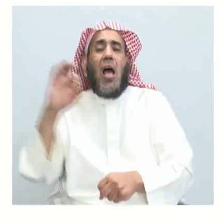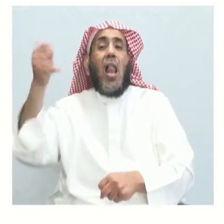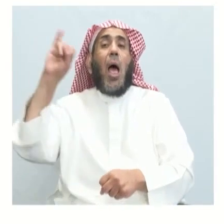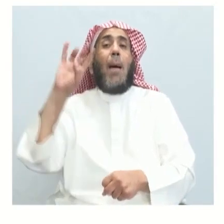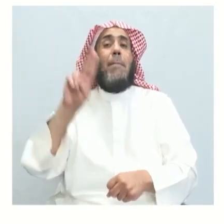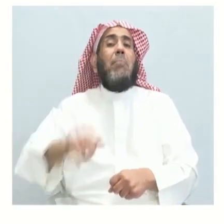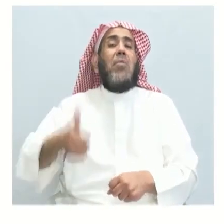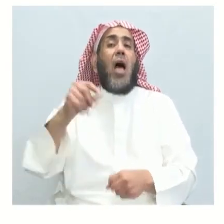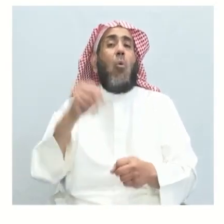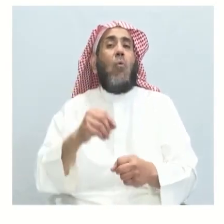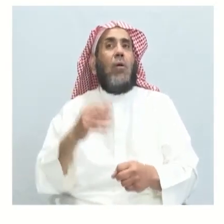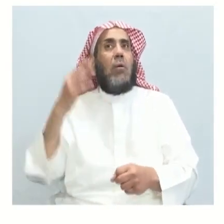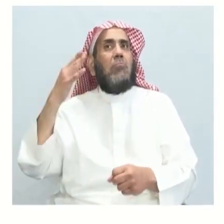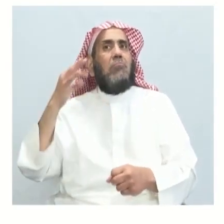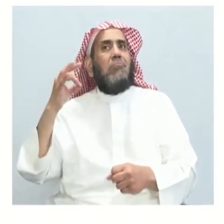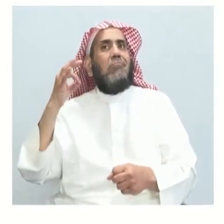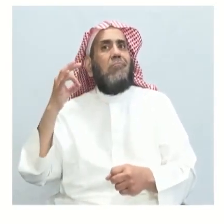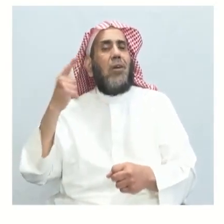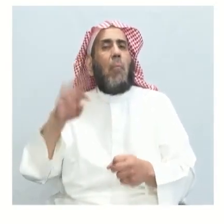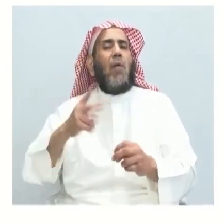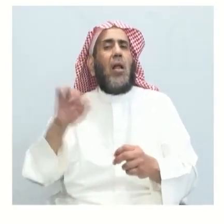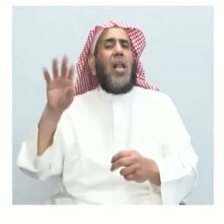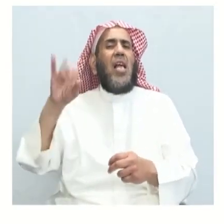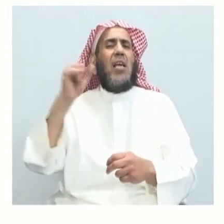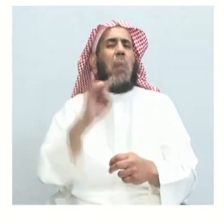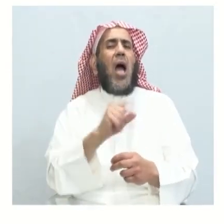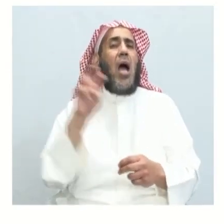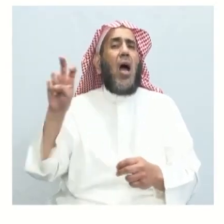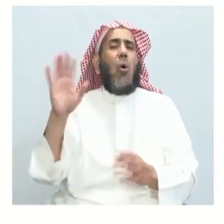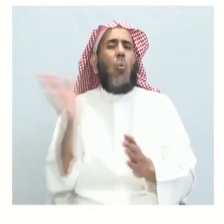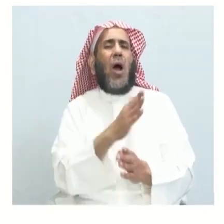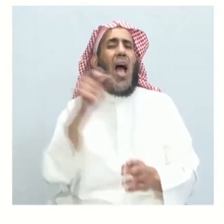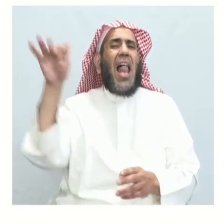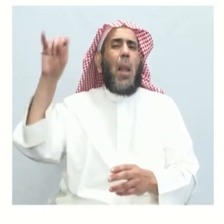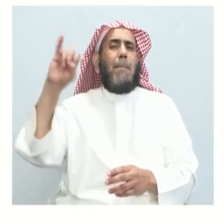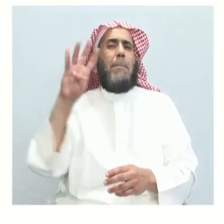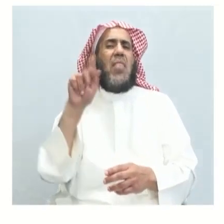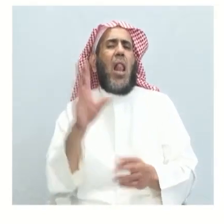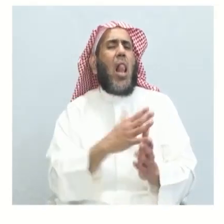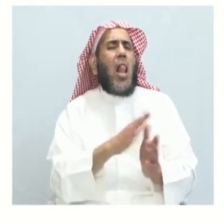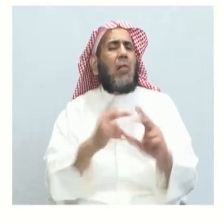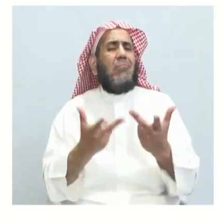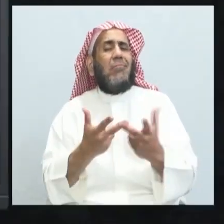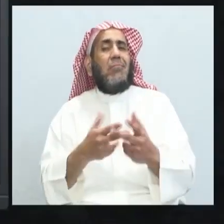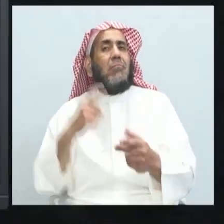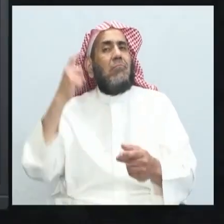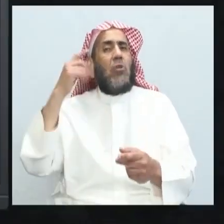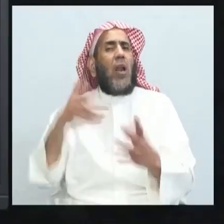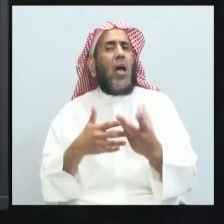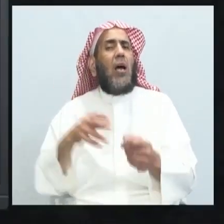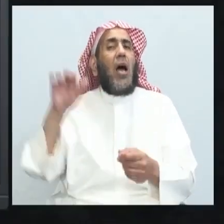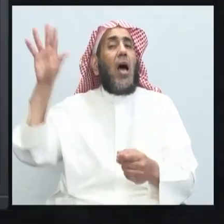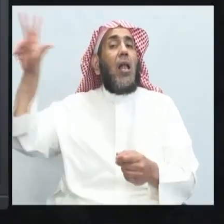يتصل بها من حكم طبعا الفرق بين حكمه والمثل سنعرف ذلك في بامكانك ايضا ان تفكر فيه وان تذكر